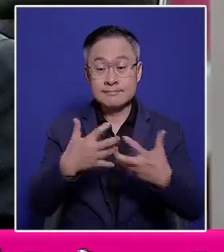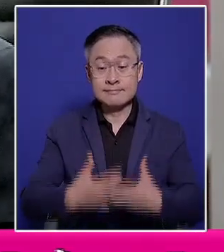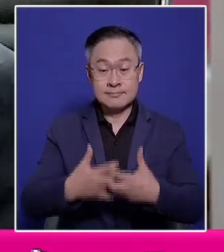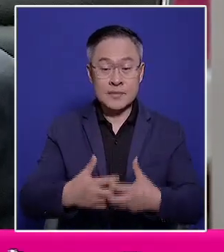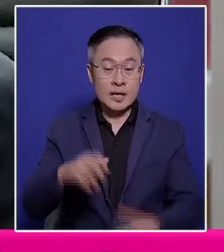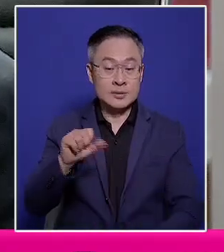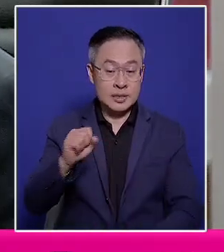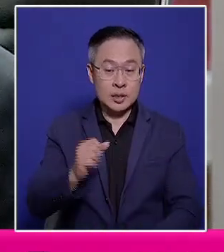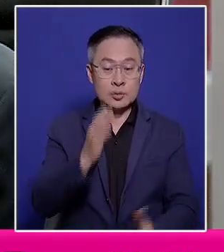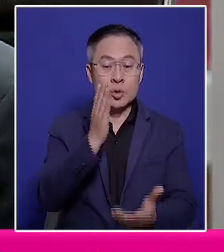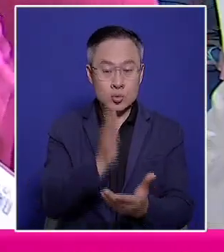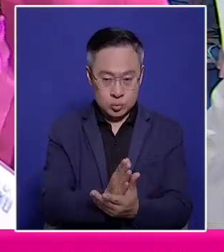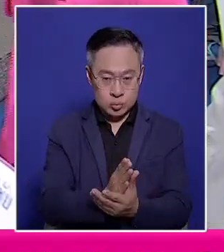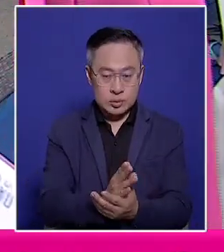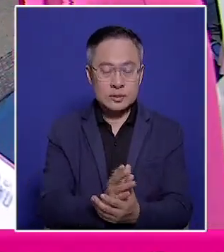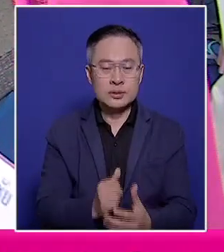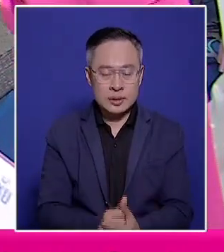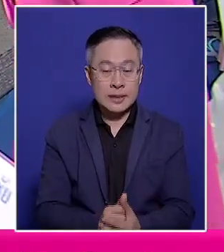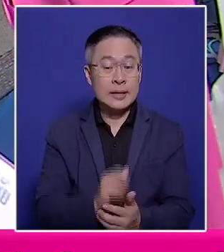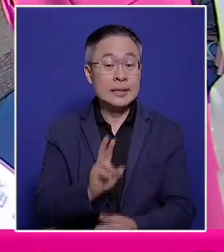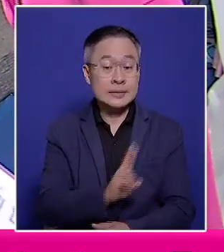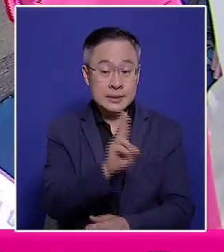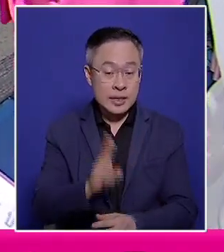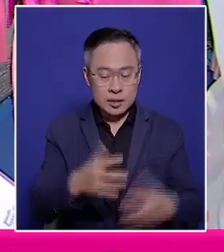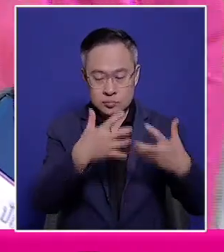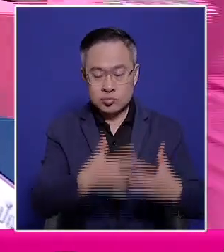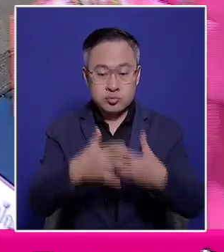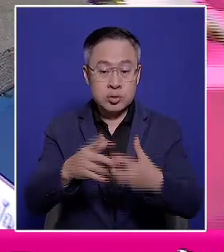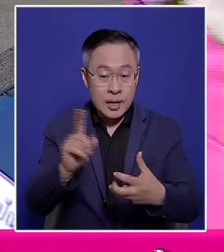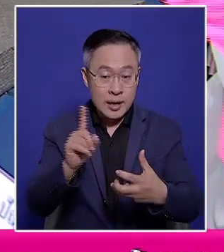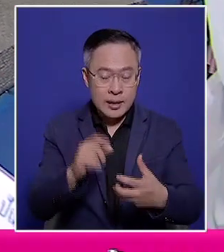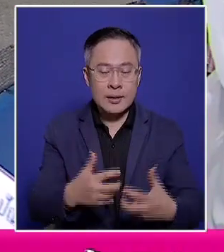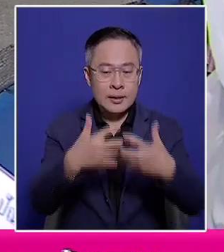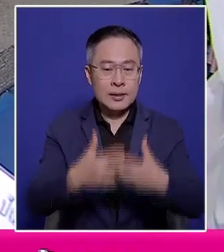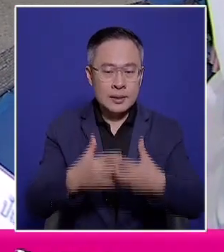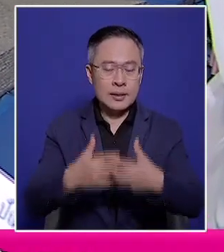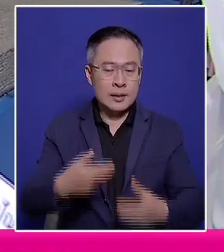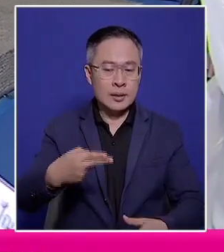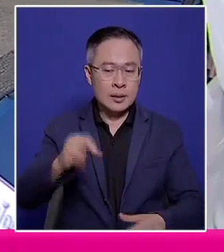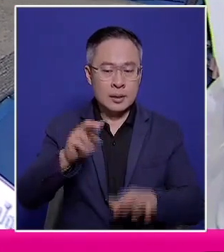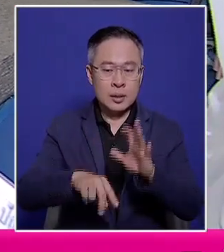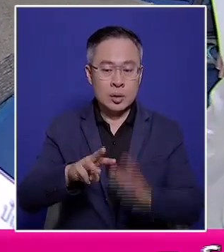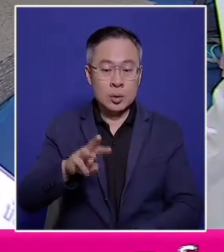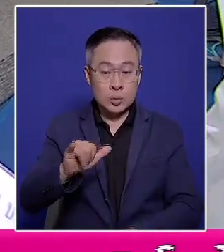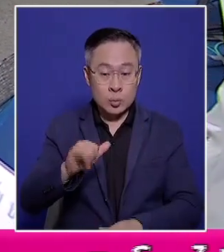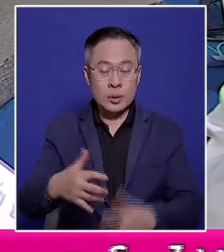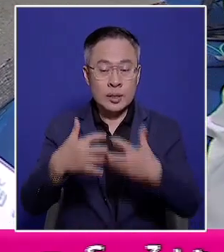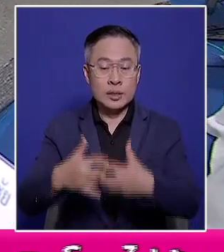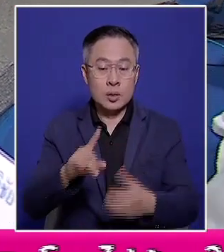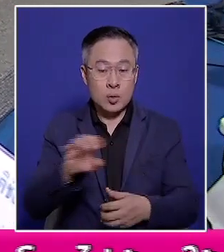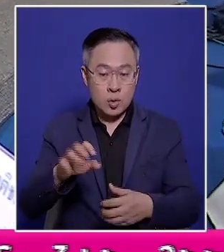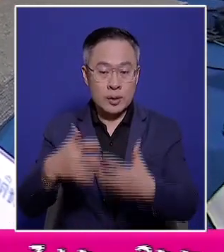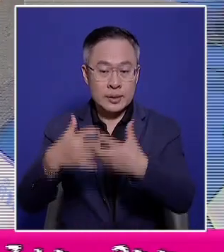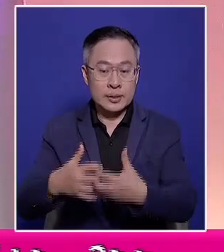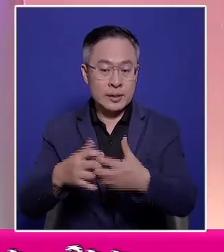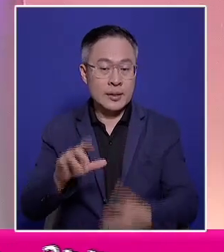และหลักแสนต่อไปจะใช้เครื่องออกรางวัลไฟฟ้าอัตโนมัติหลักหน่วยหลักร้อย